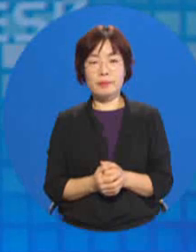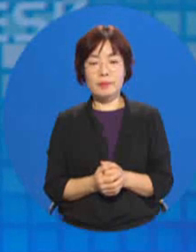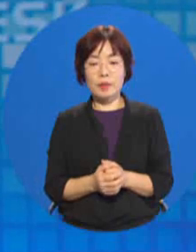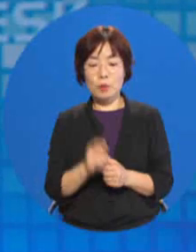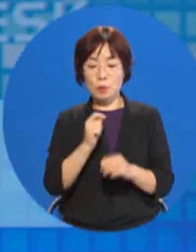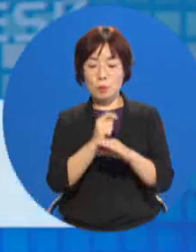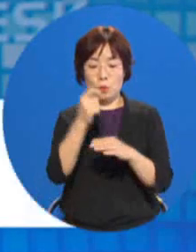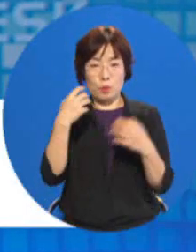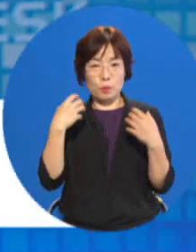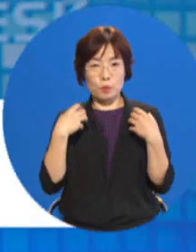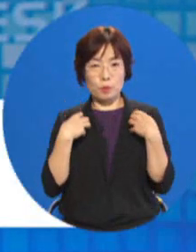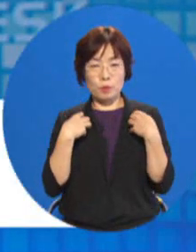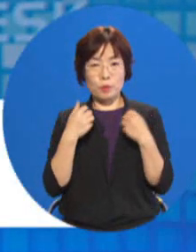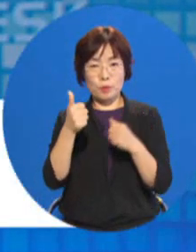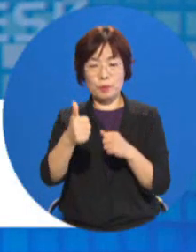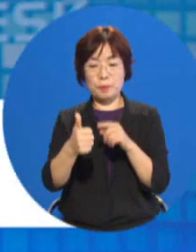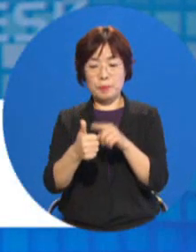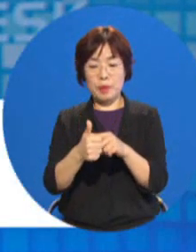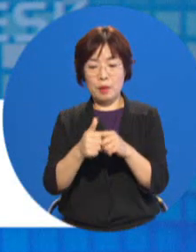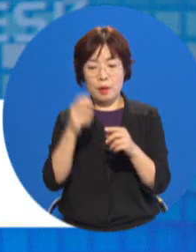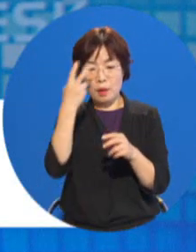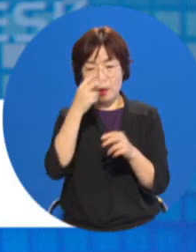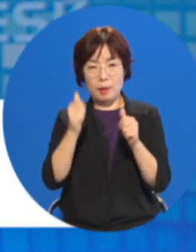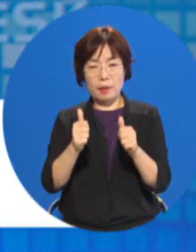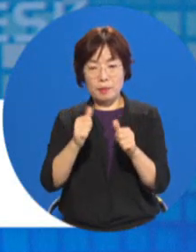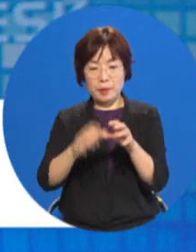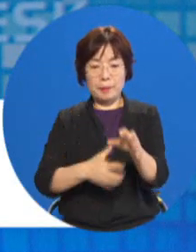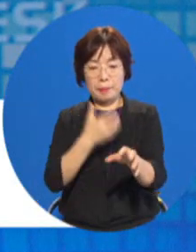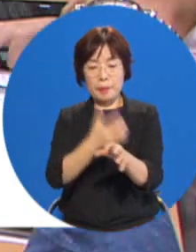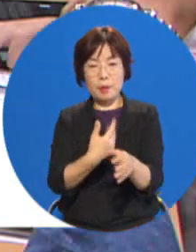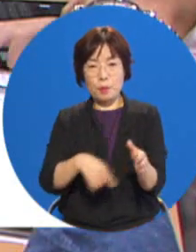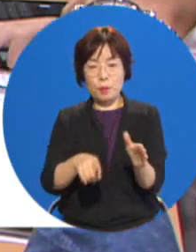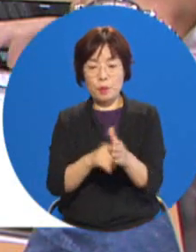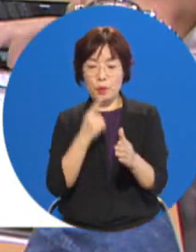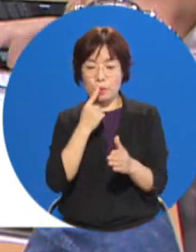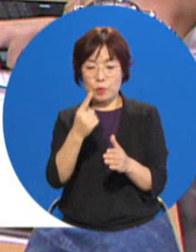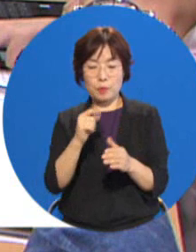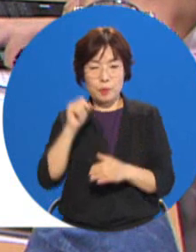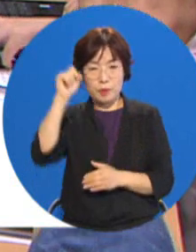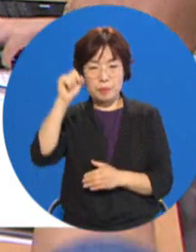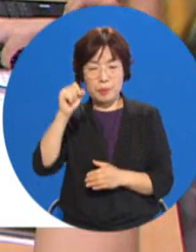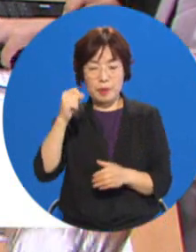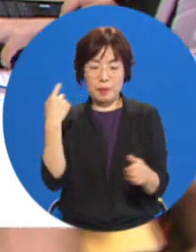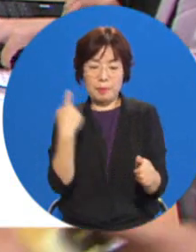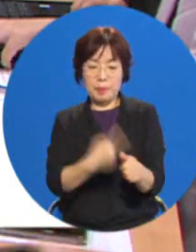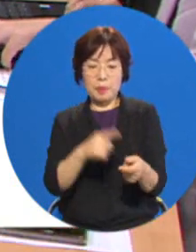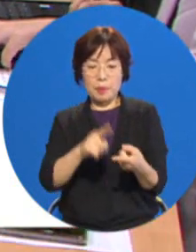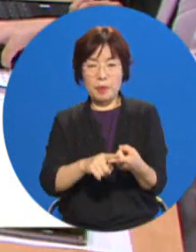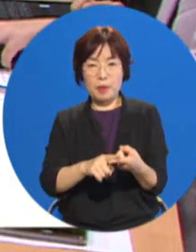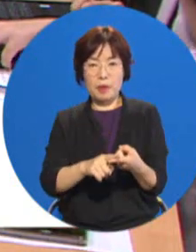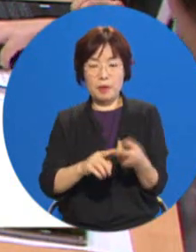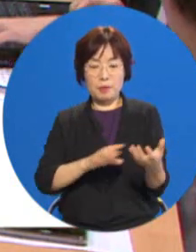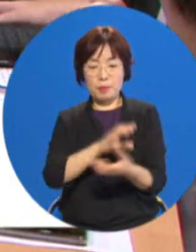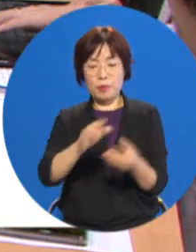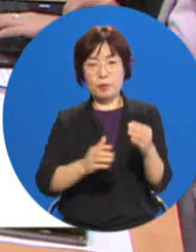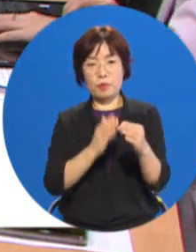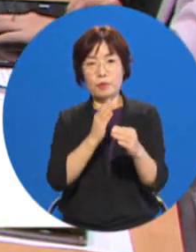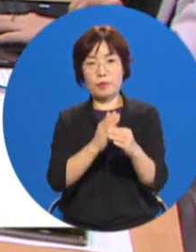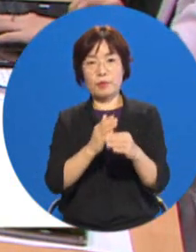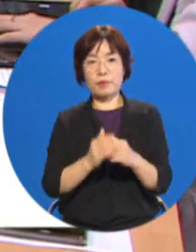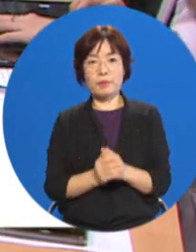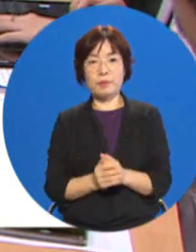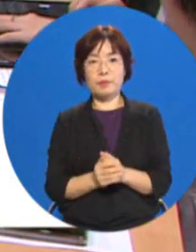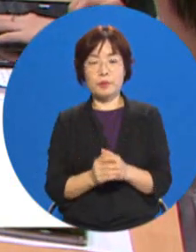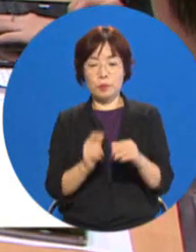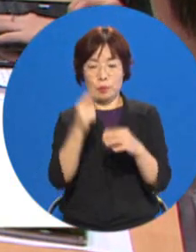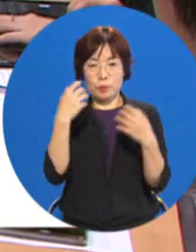송귀근 고흥군수가 검찰개혁을 촉구하는 촛불집회를 폄하하는 발언을 한 사실이 알려져 논란이 일고 있습니다.